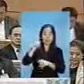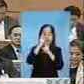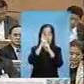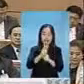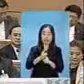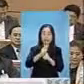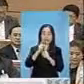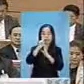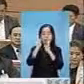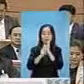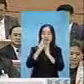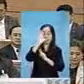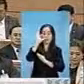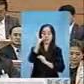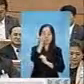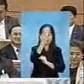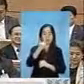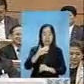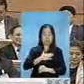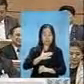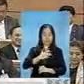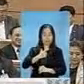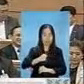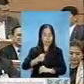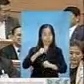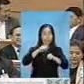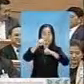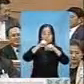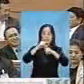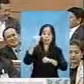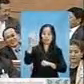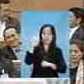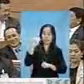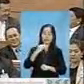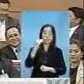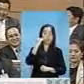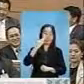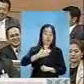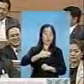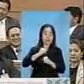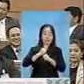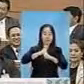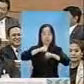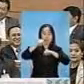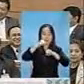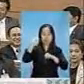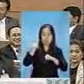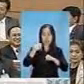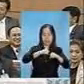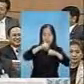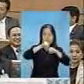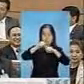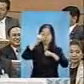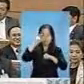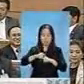อมรับผมเนี่ยคนชอบมวยครับท่านประธานสมัยก่อนที่บ้านผมทำค่ายมวยเราจะเอามวยไปชกนี่เรา